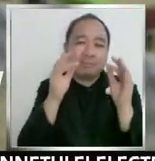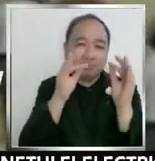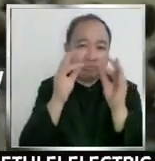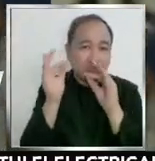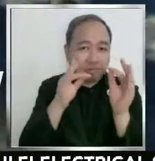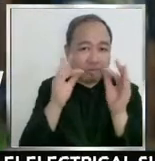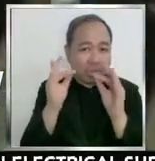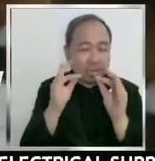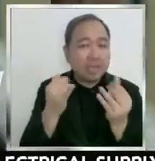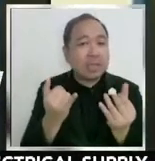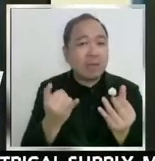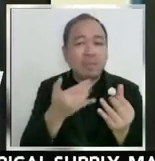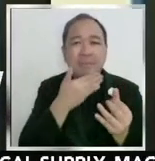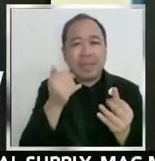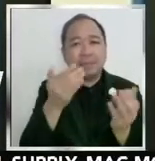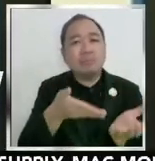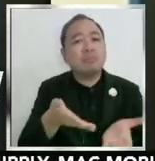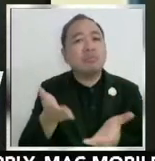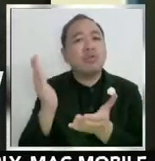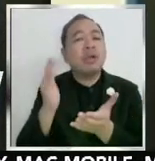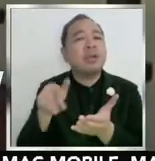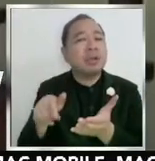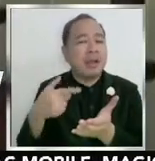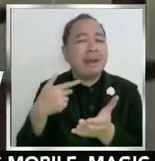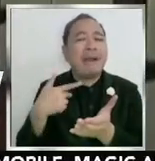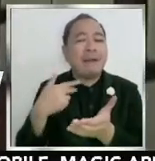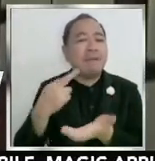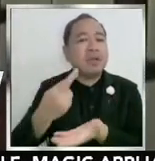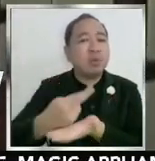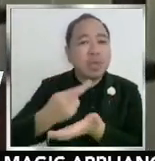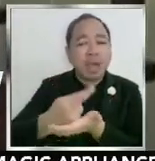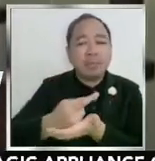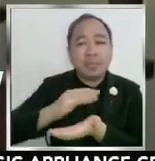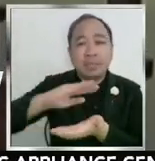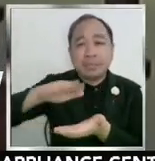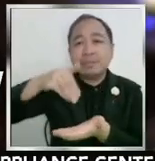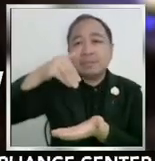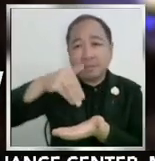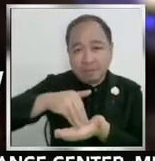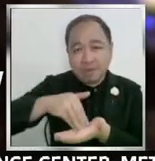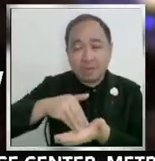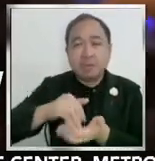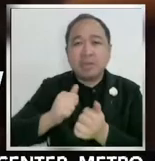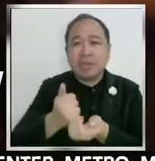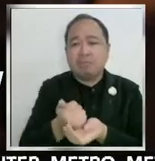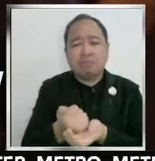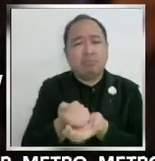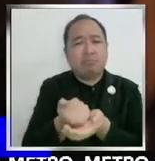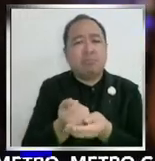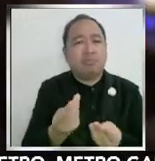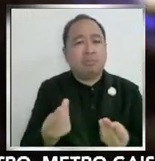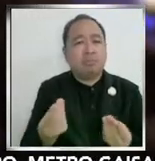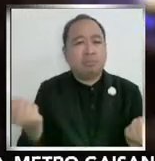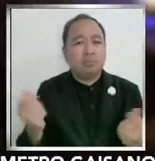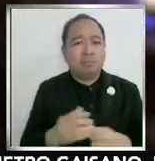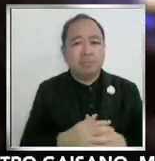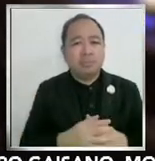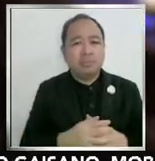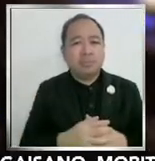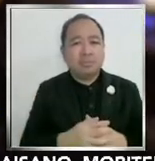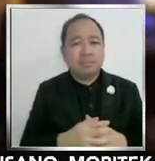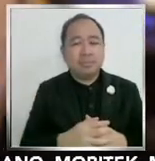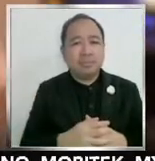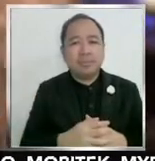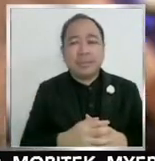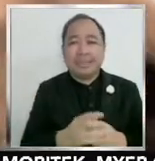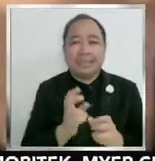na dalhin sila sa mga treatment and rehabilitation center or TRC para magamot. Mahirap po mag-recover ang isang drug